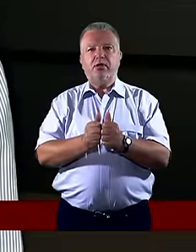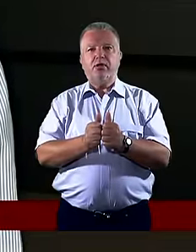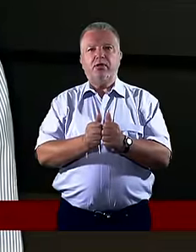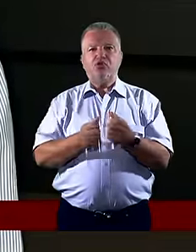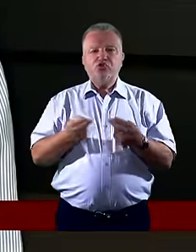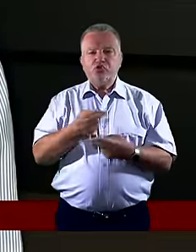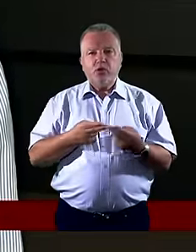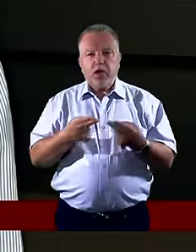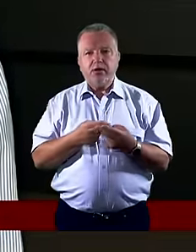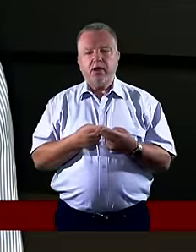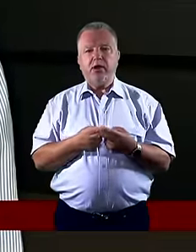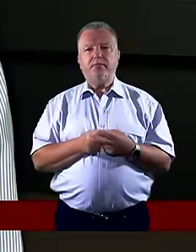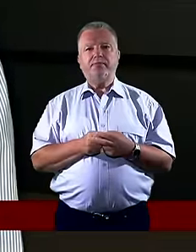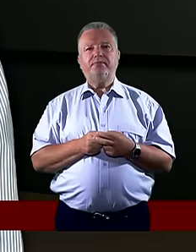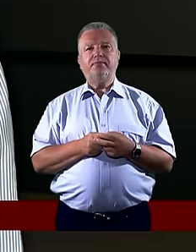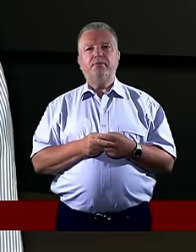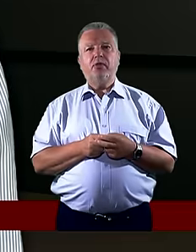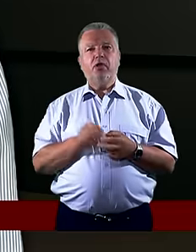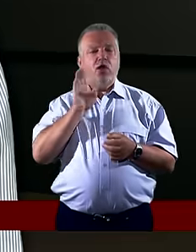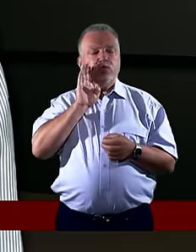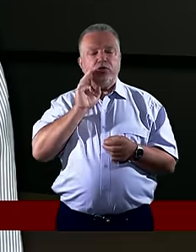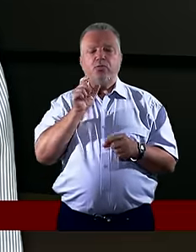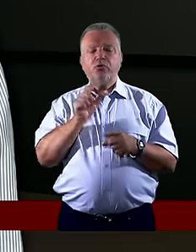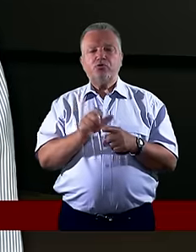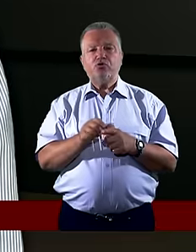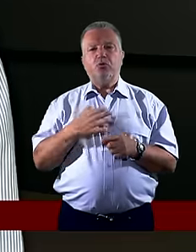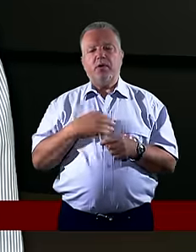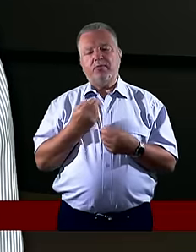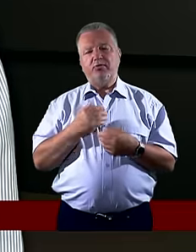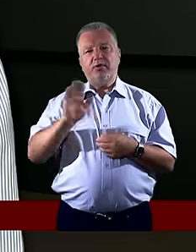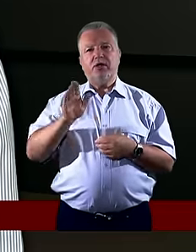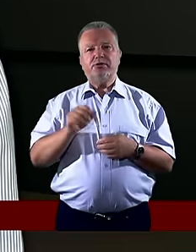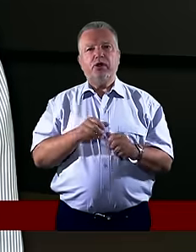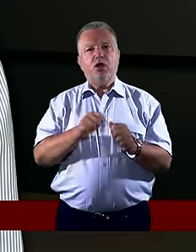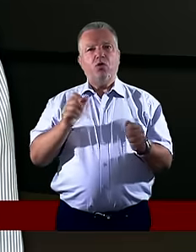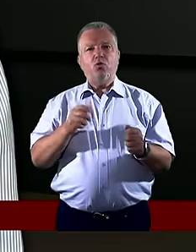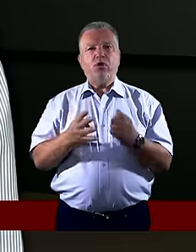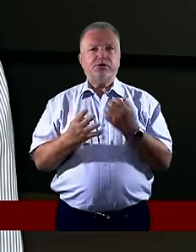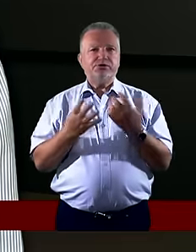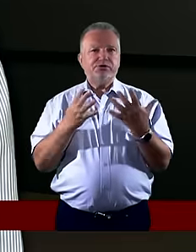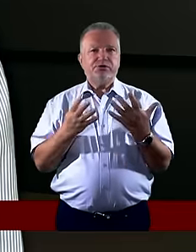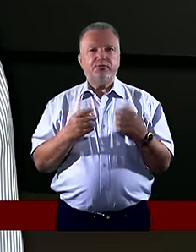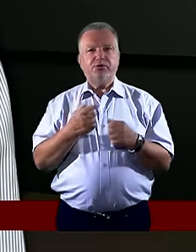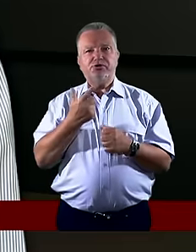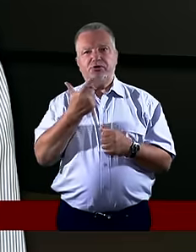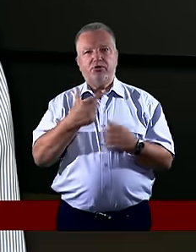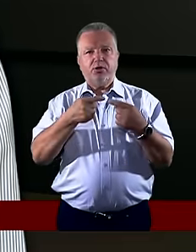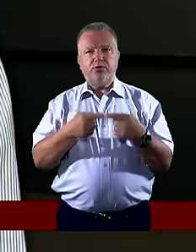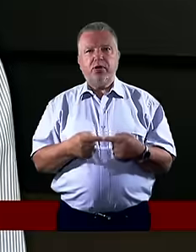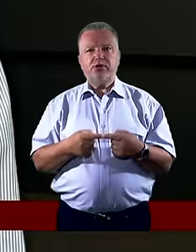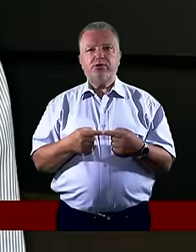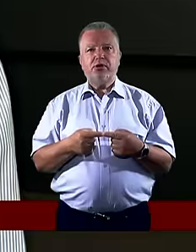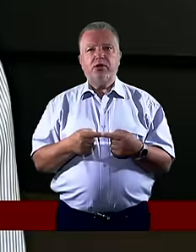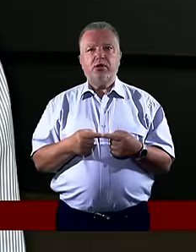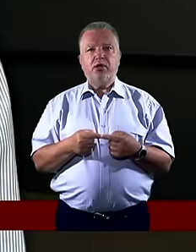I dokładnie to robi. Zresztą podobnych słów mamy w Ewangelii więcej. Kiedy na przykład czytamy Ewangelię Łukasza, 9 rozdział, werset 2,